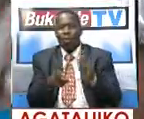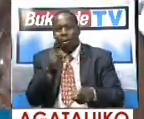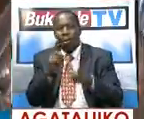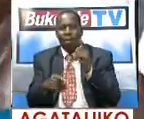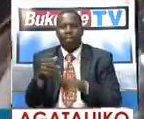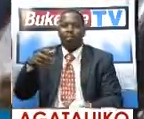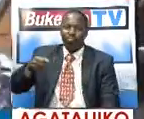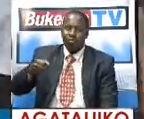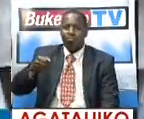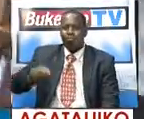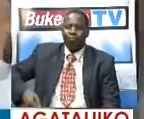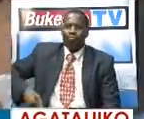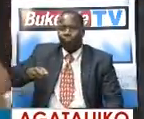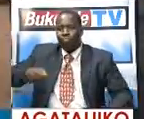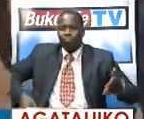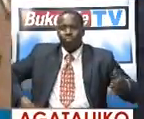obwedda bagakutte mu ngalo.